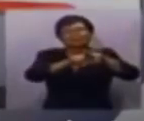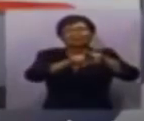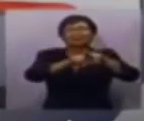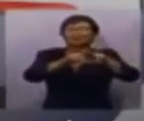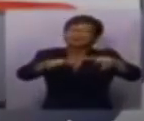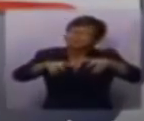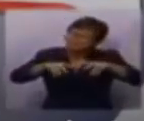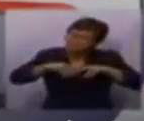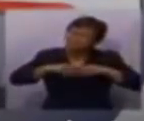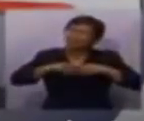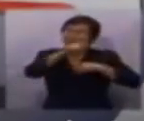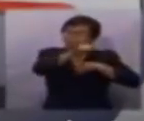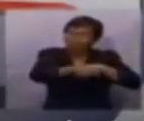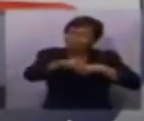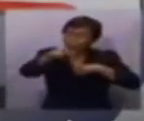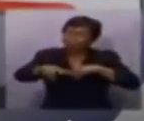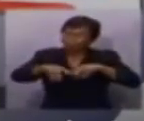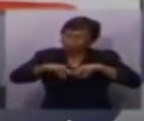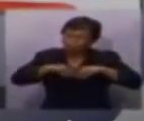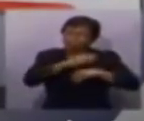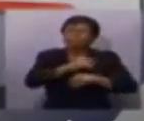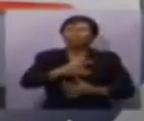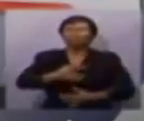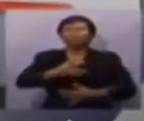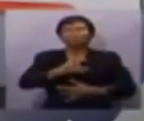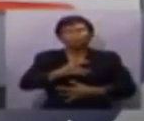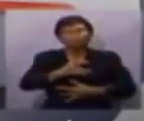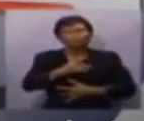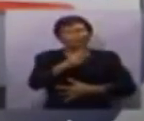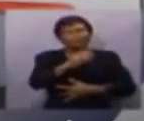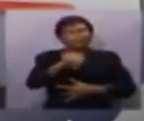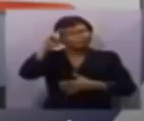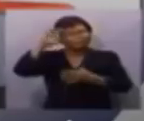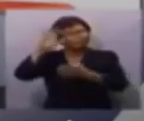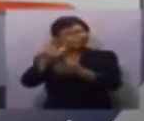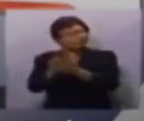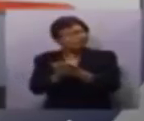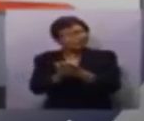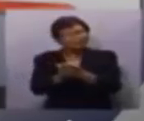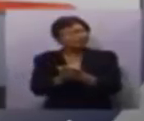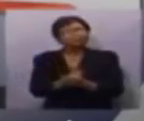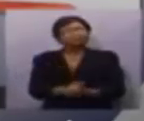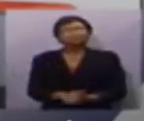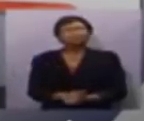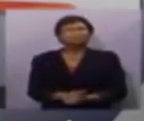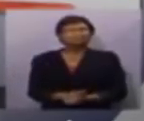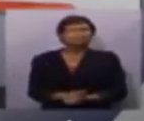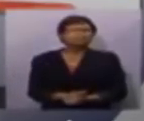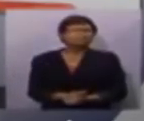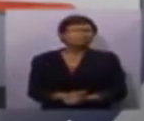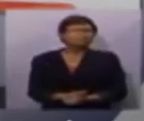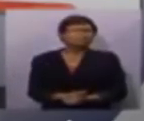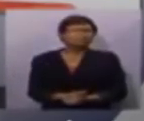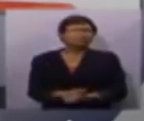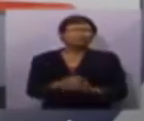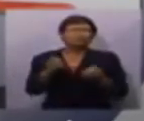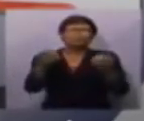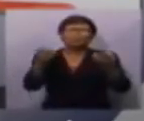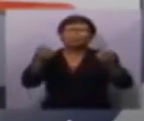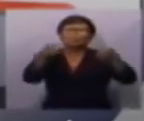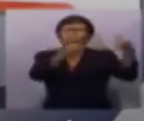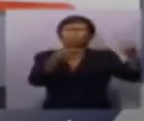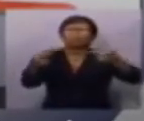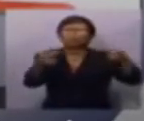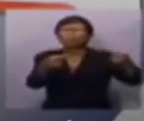atau dihargai, tetapi juga dipercayai. Jika tidak dipercayai, masakan begitu ramai orang